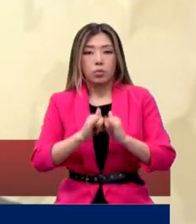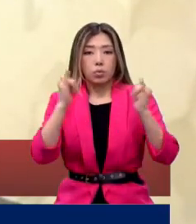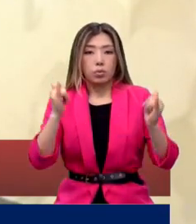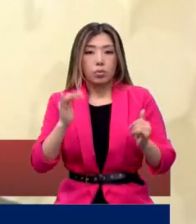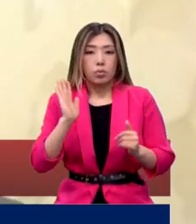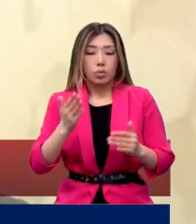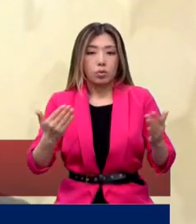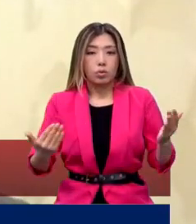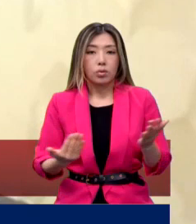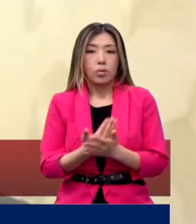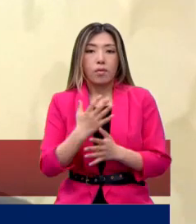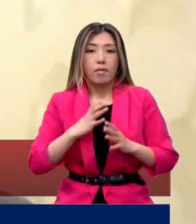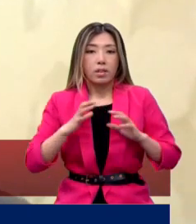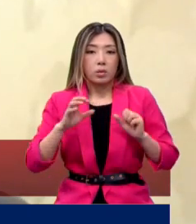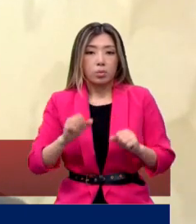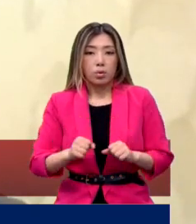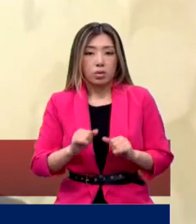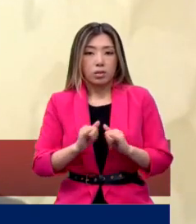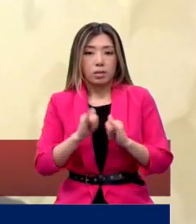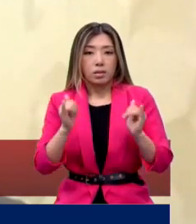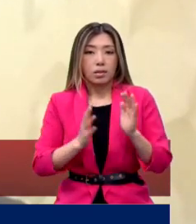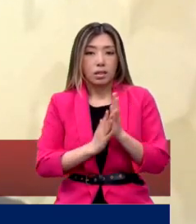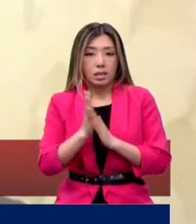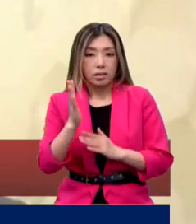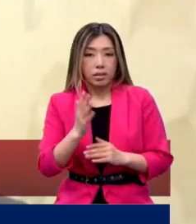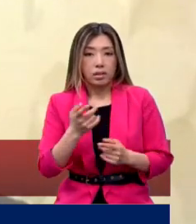технологических цепочек. В том числе в микроэлектронике,